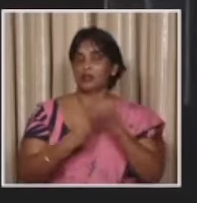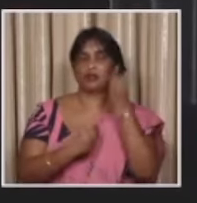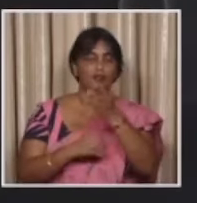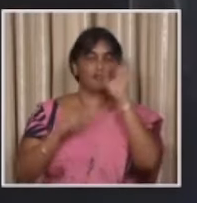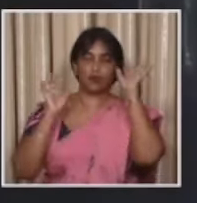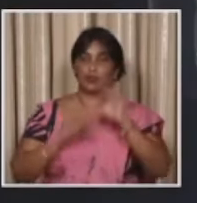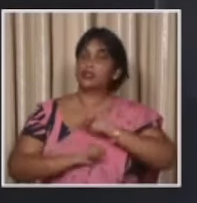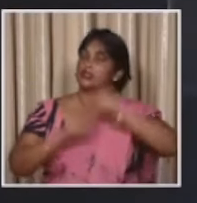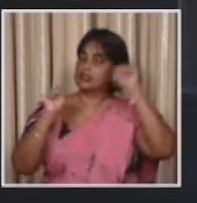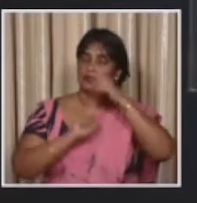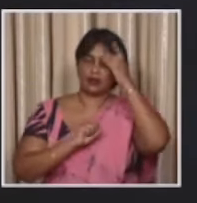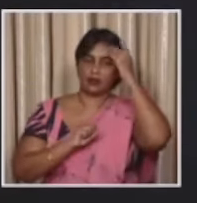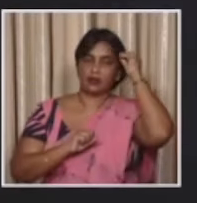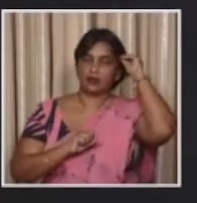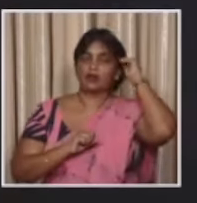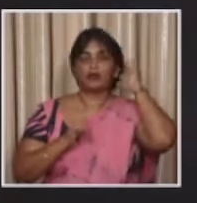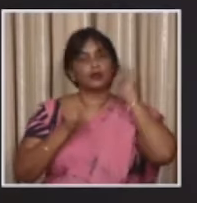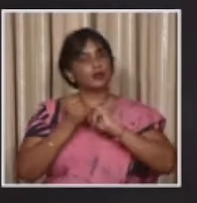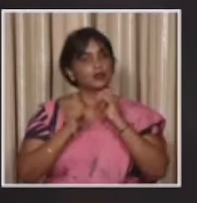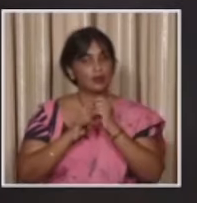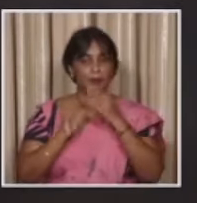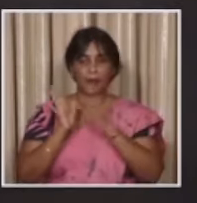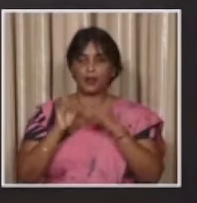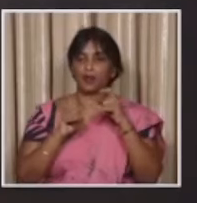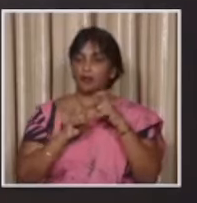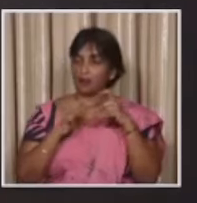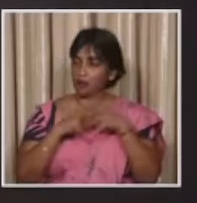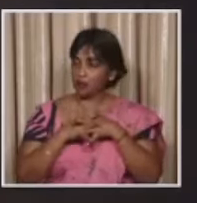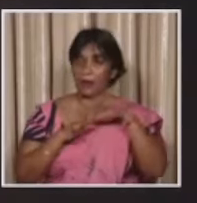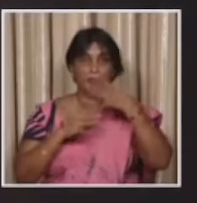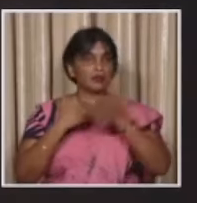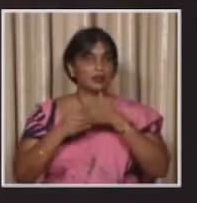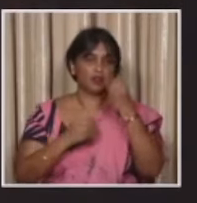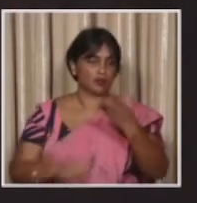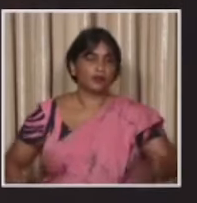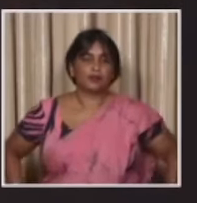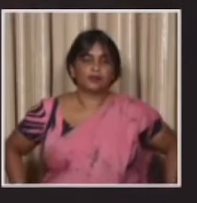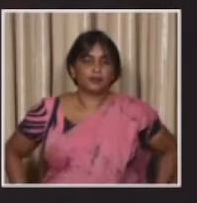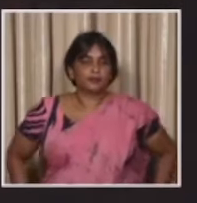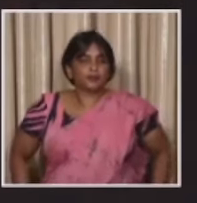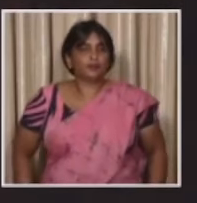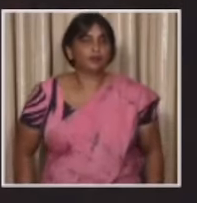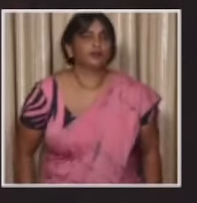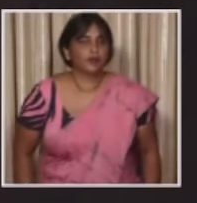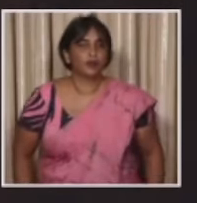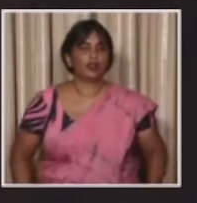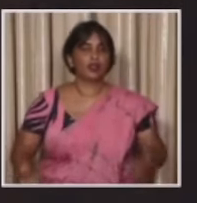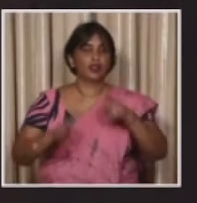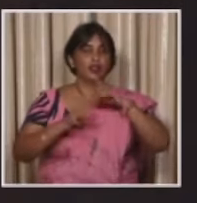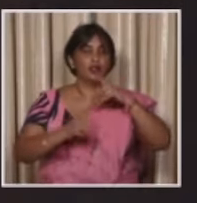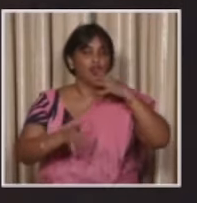නැහැ. උද්ඝෝෂණ කරනවා. සාම්පූර් බලාගාරයේ මෙගොඩ් 500 හදන්න දුන්නේ නැහැ. ඒ වගේම උමාඔය හිලා